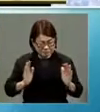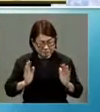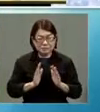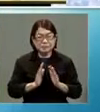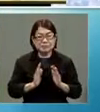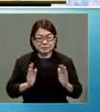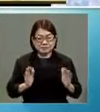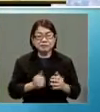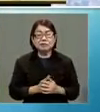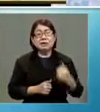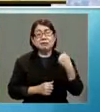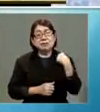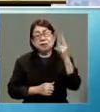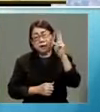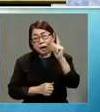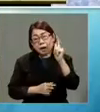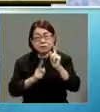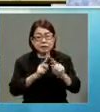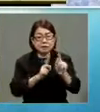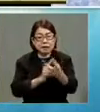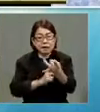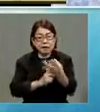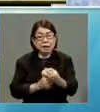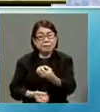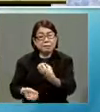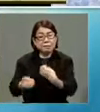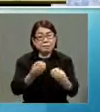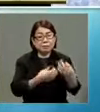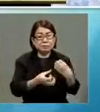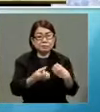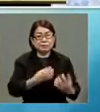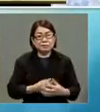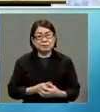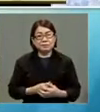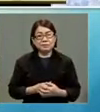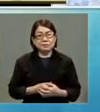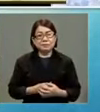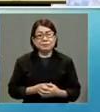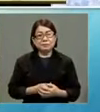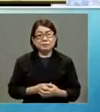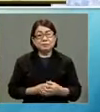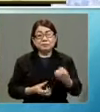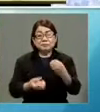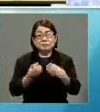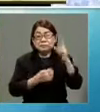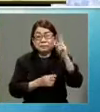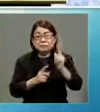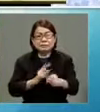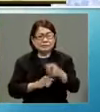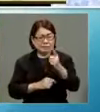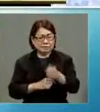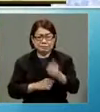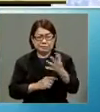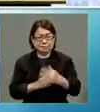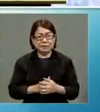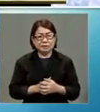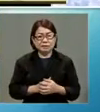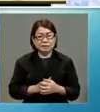งส่วนข่าวต่างๆที่ได้ว่ามาบอกมานั้นก็ไม่ได้เป็นอย่างที่ว่านะครับแล้